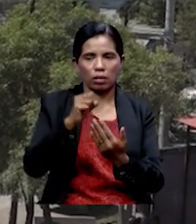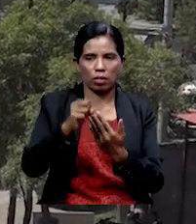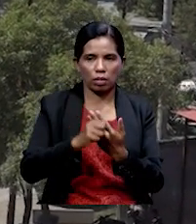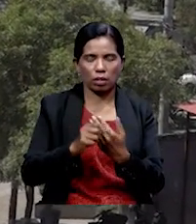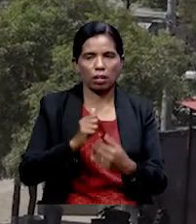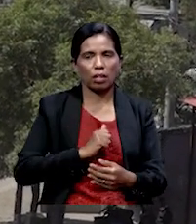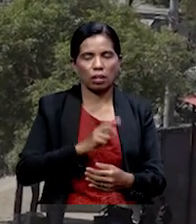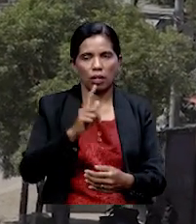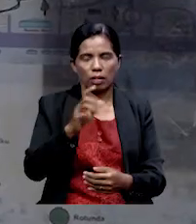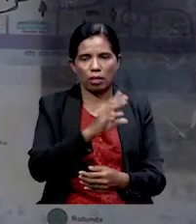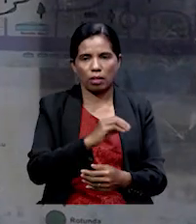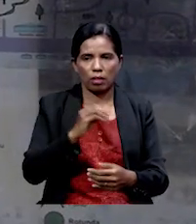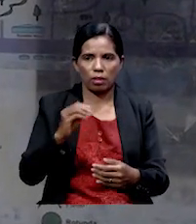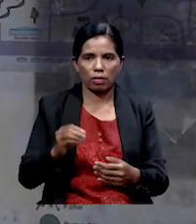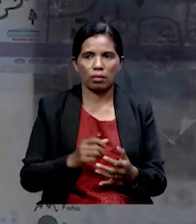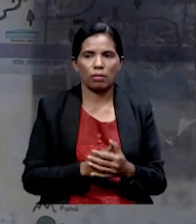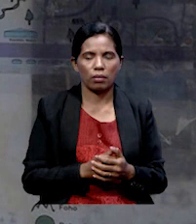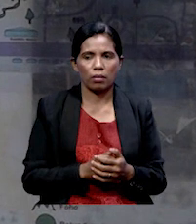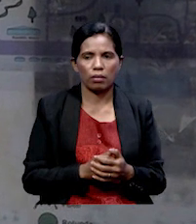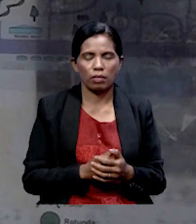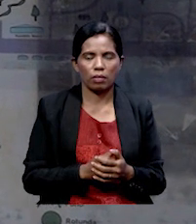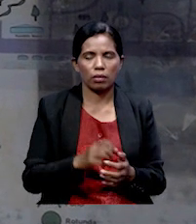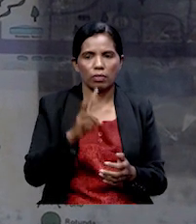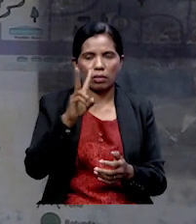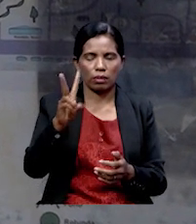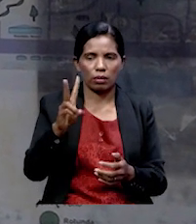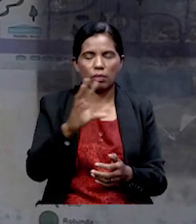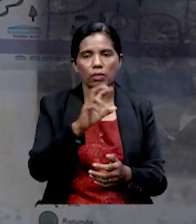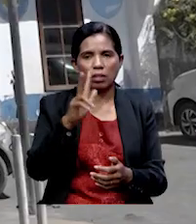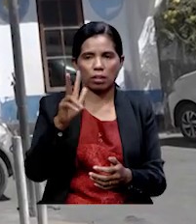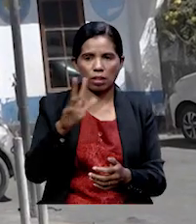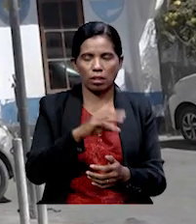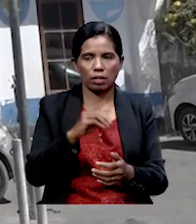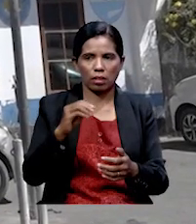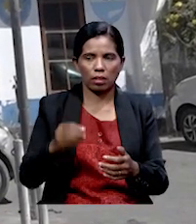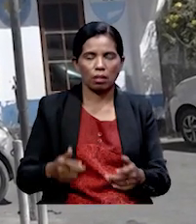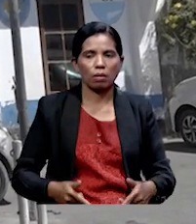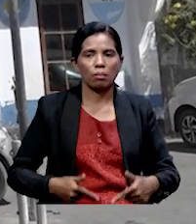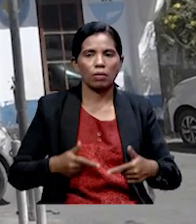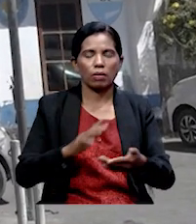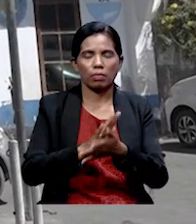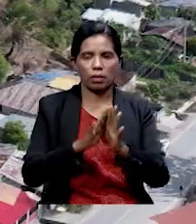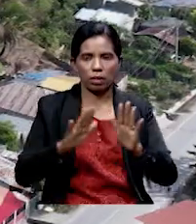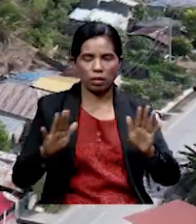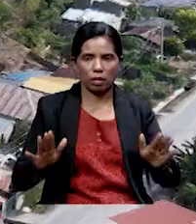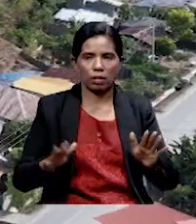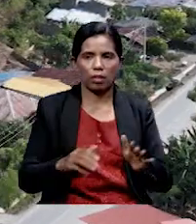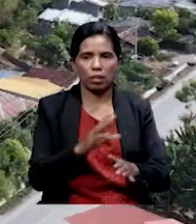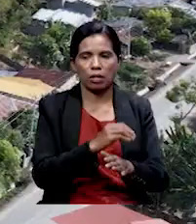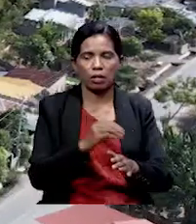Aimutin, Baia Leste, Fomento 1, Fomento 2, no Fomento 3, Moris Badame, Posto Penal,